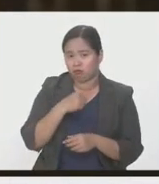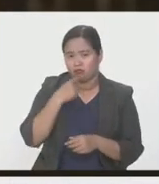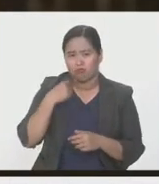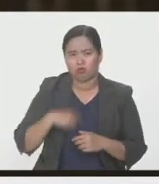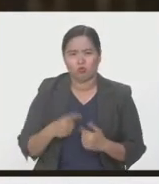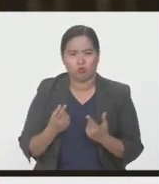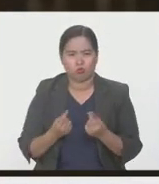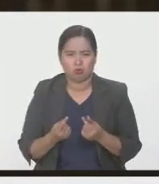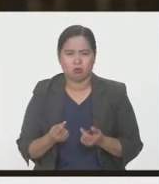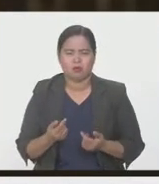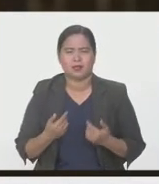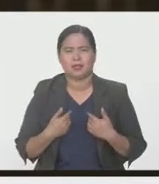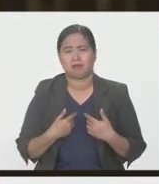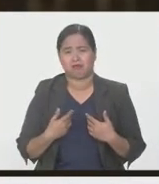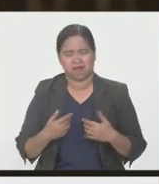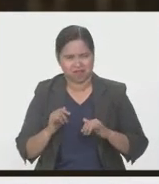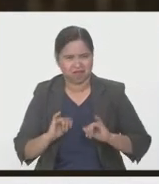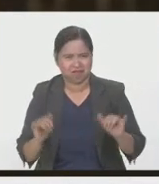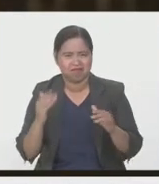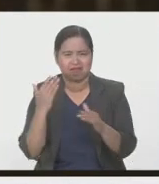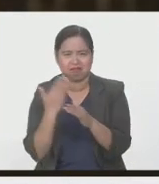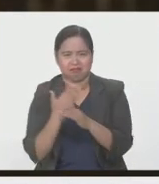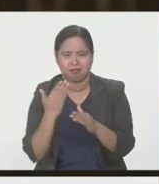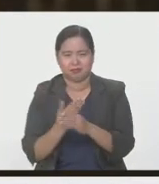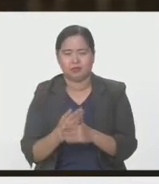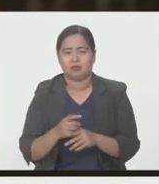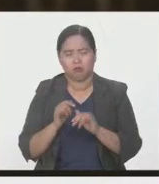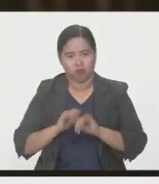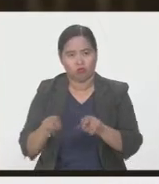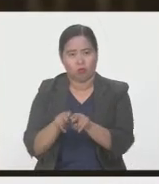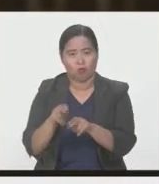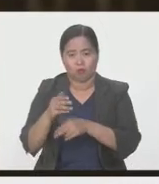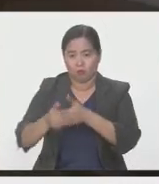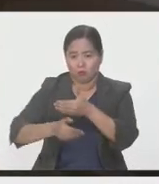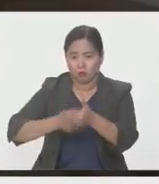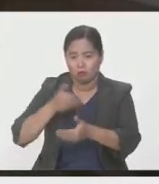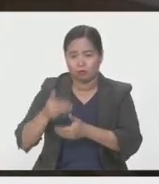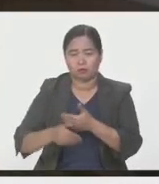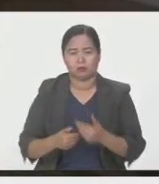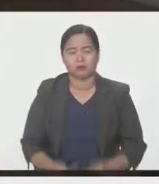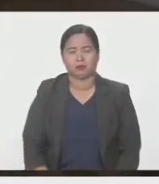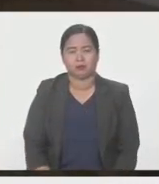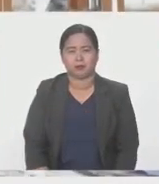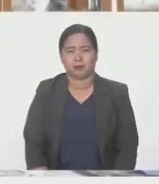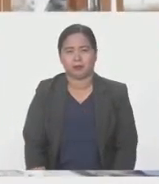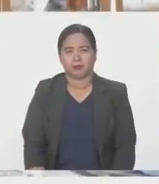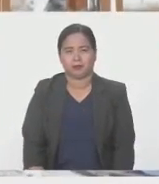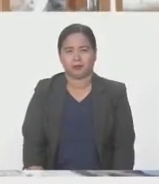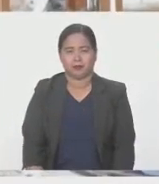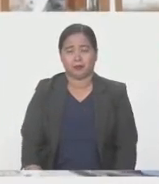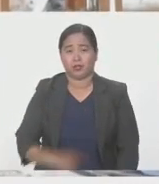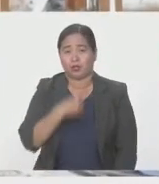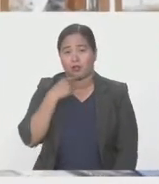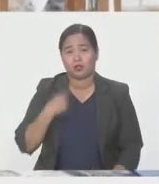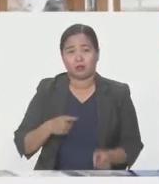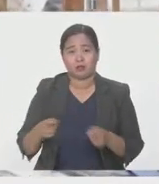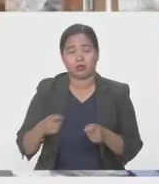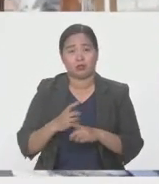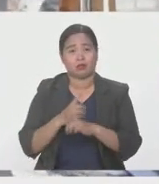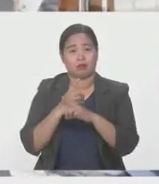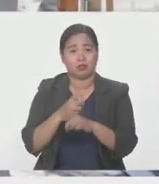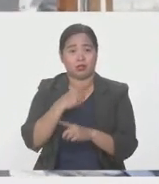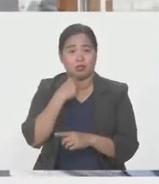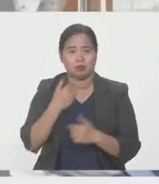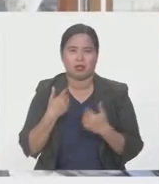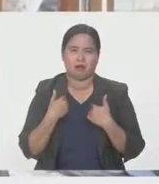как-то помешать нормальному процессу воли заявления граждан. Первое. Второе. The Russian Ministry of Defense said